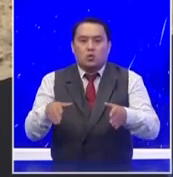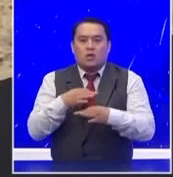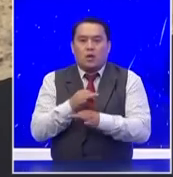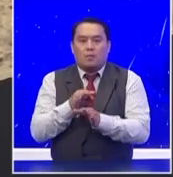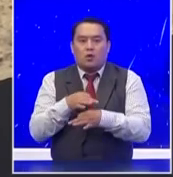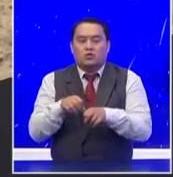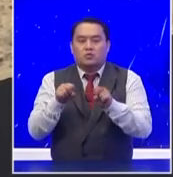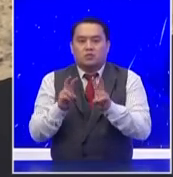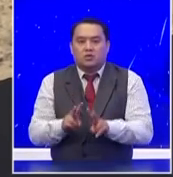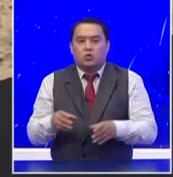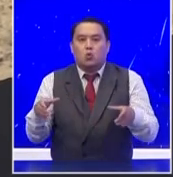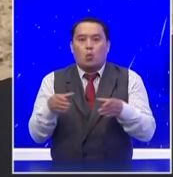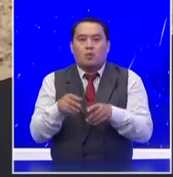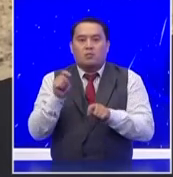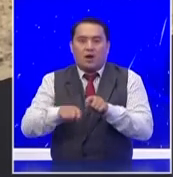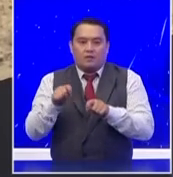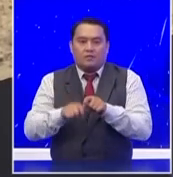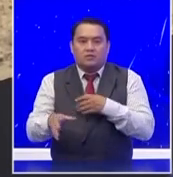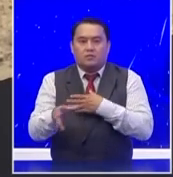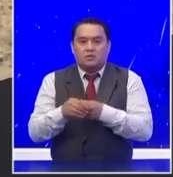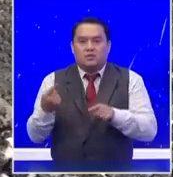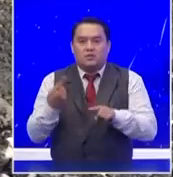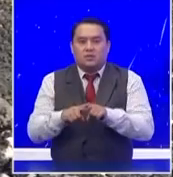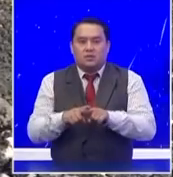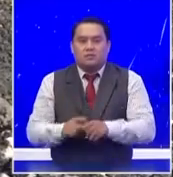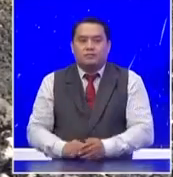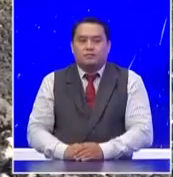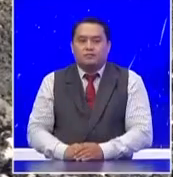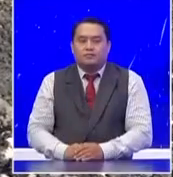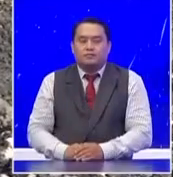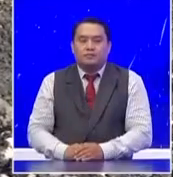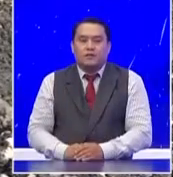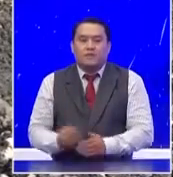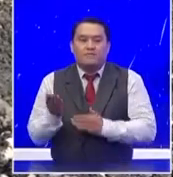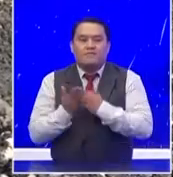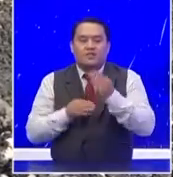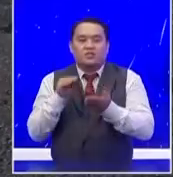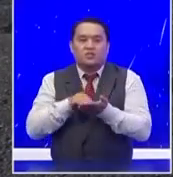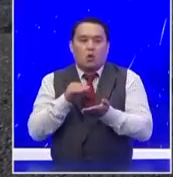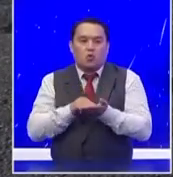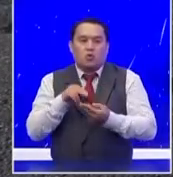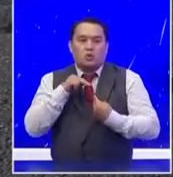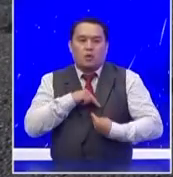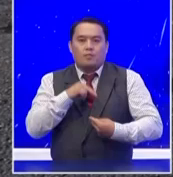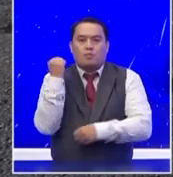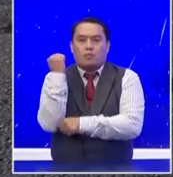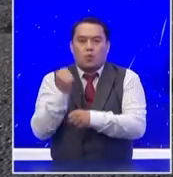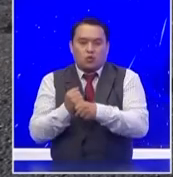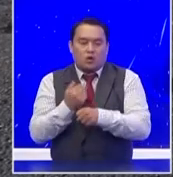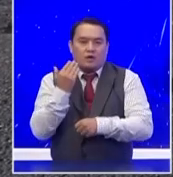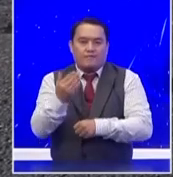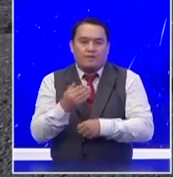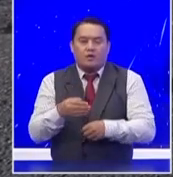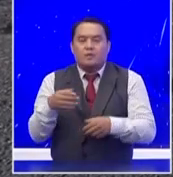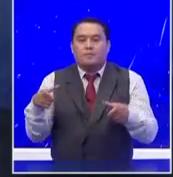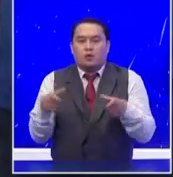лаборатории. Спецгруппа будет проверять дороги совместно с технадзором. Вице-министр высоко оценил труд рабочих, отметив, несмотря на пандемию, срывов